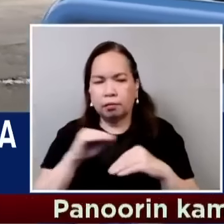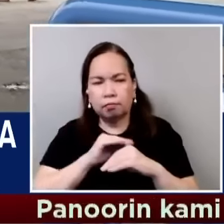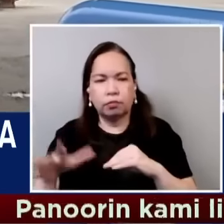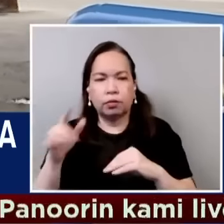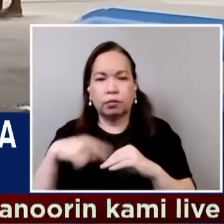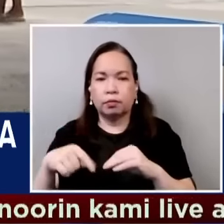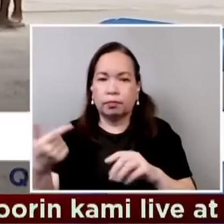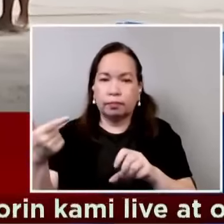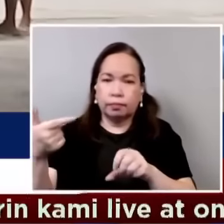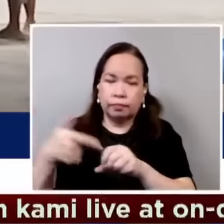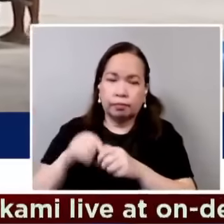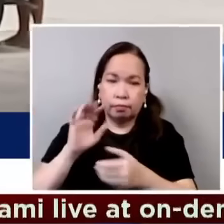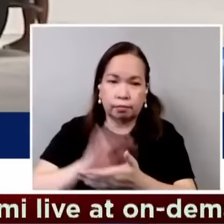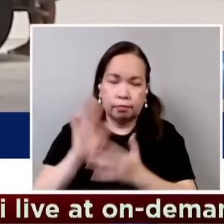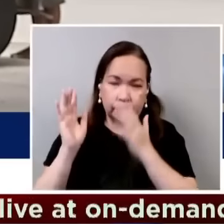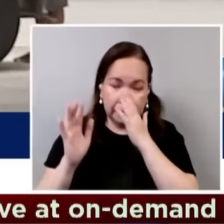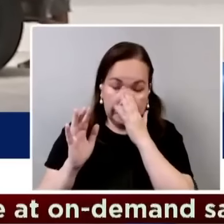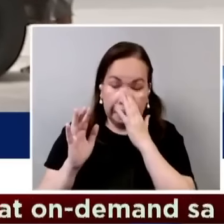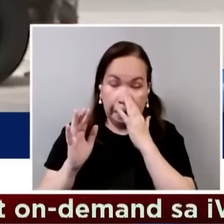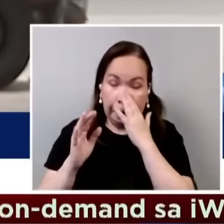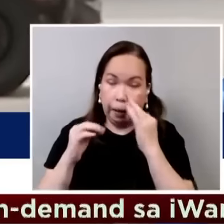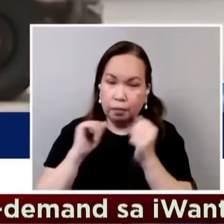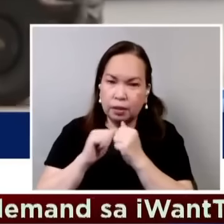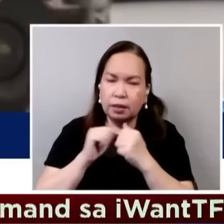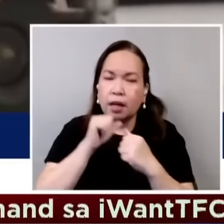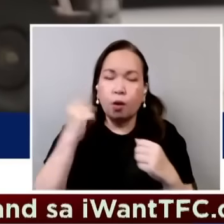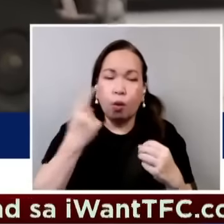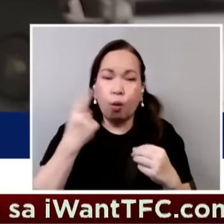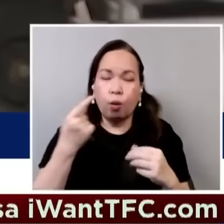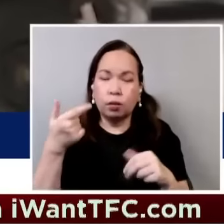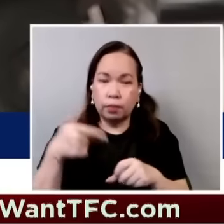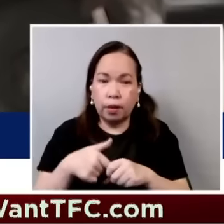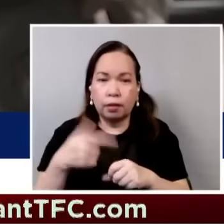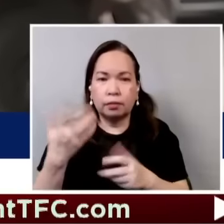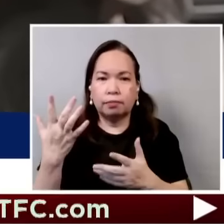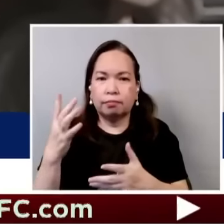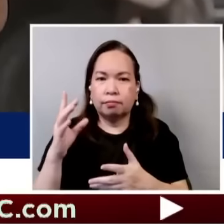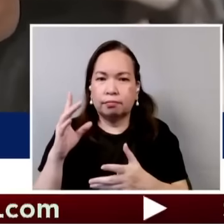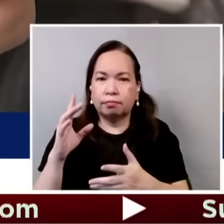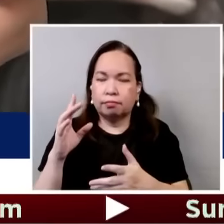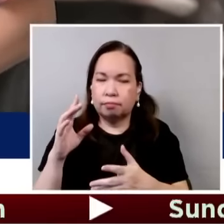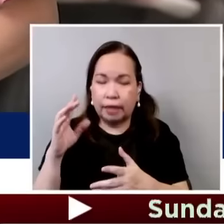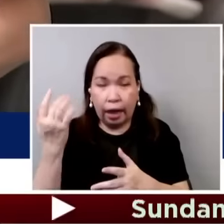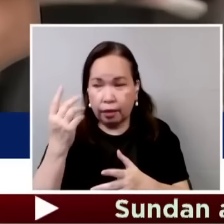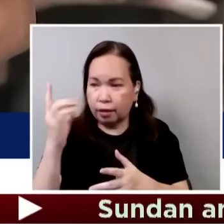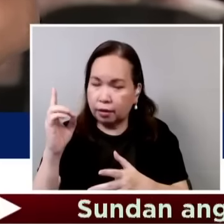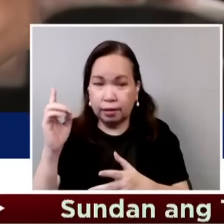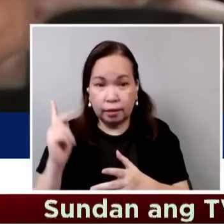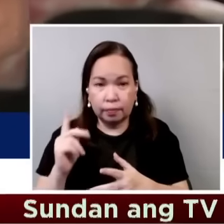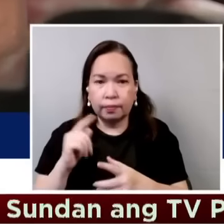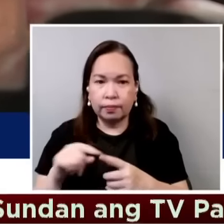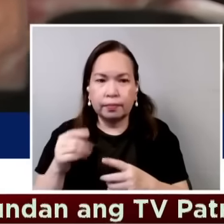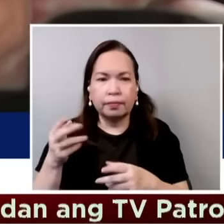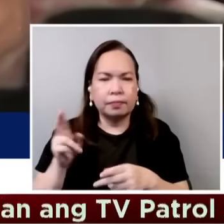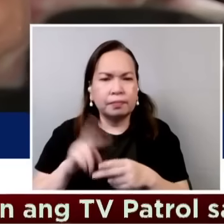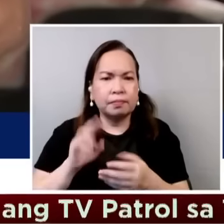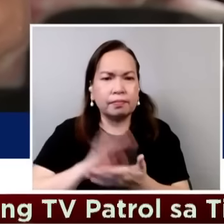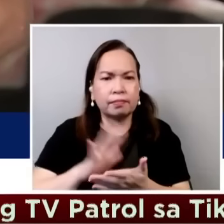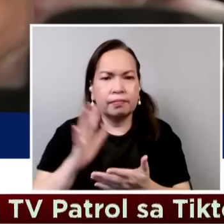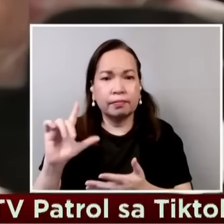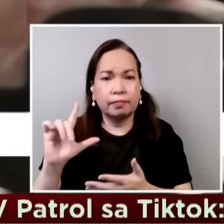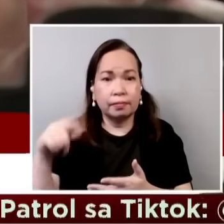hindi lang presyo ng gasolina, diesel at kerosene ang tumataas. Nagbabadya ring magmahal ang presyo ng LPG sa